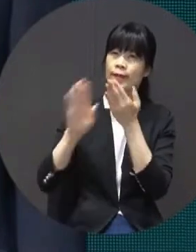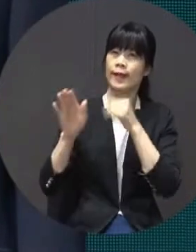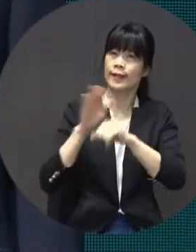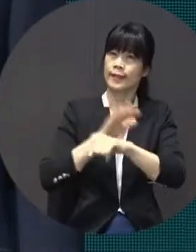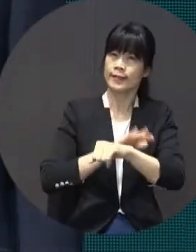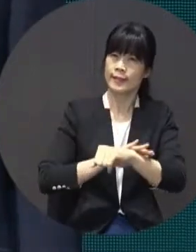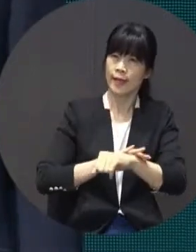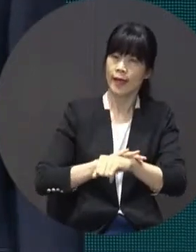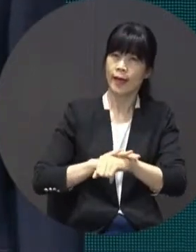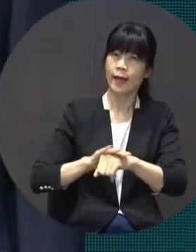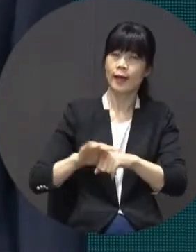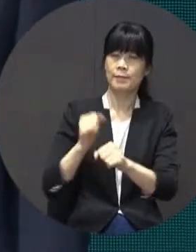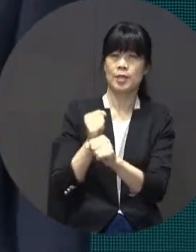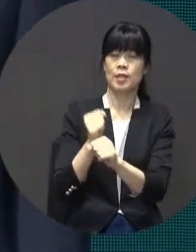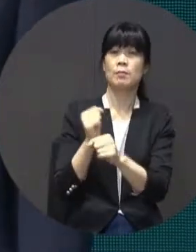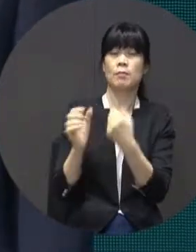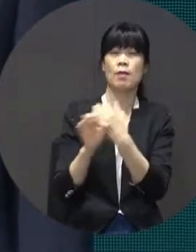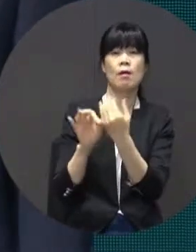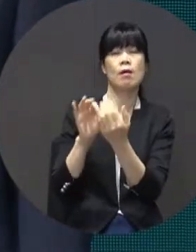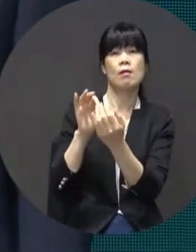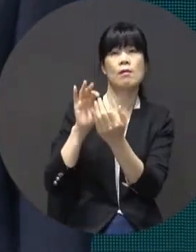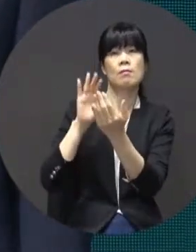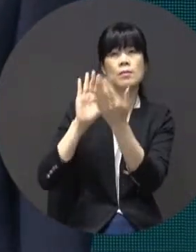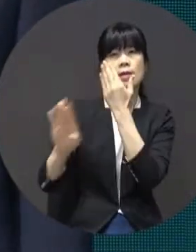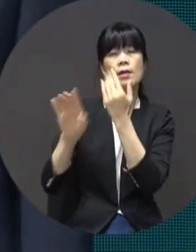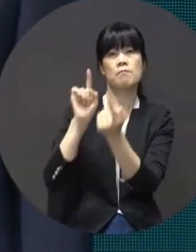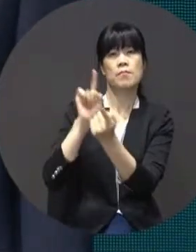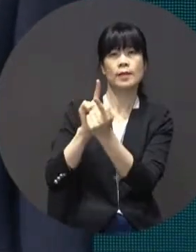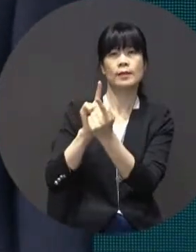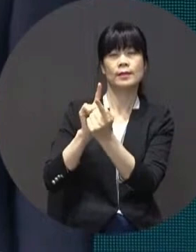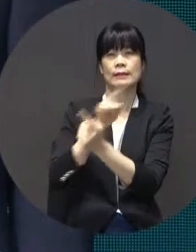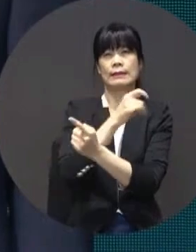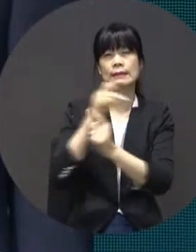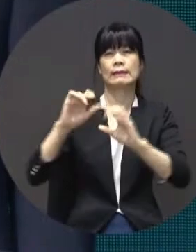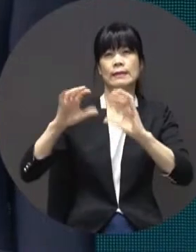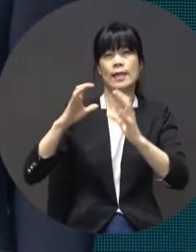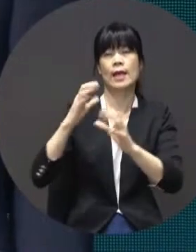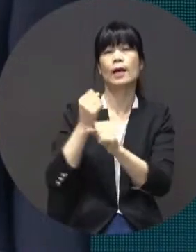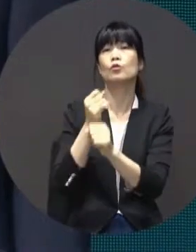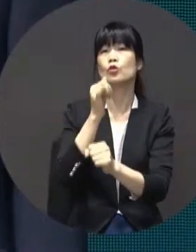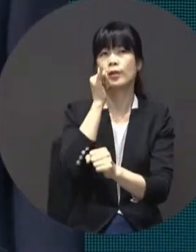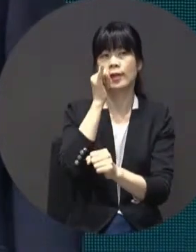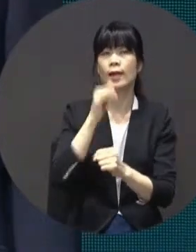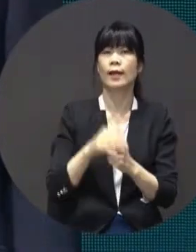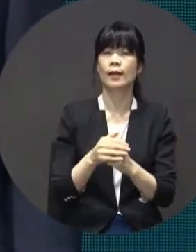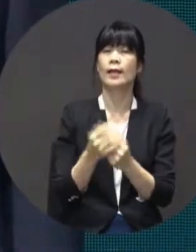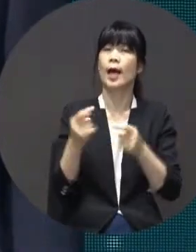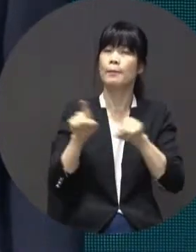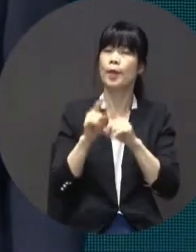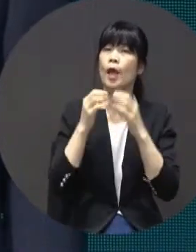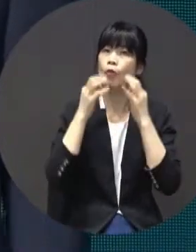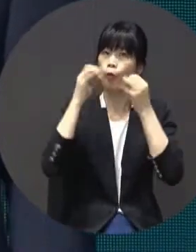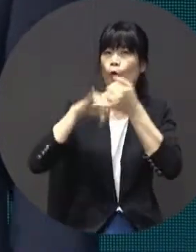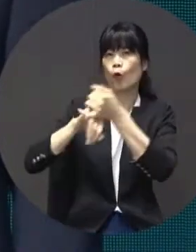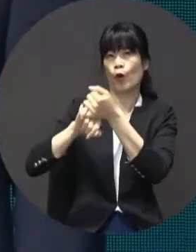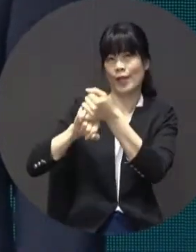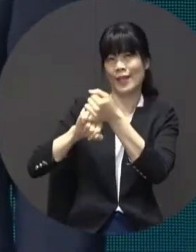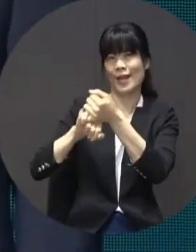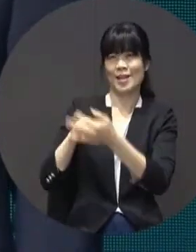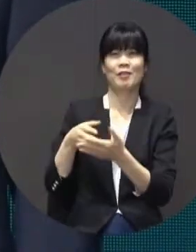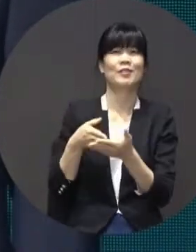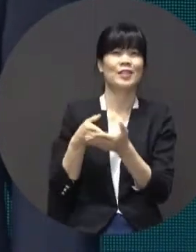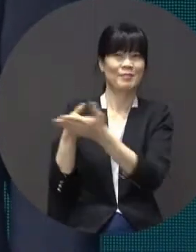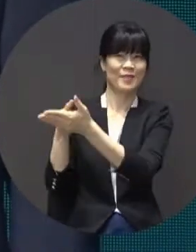먼저 만나는 나라가 될 수 있다, 이렇게 확신하면서 함께 그런 노력을 기울입시다, 이렇게